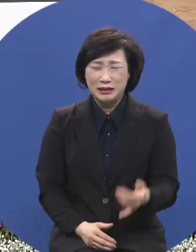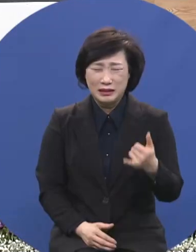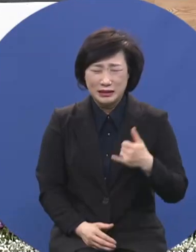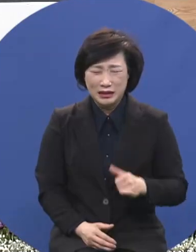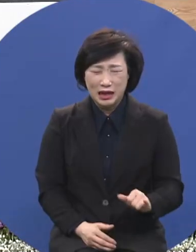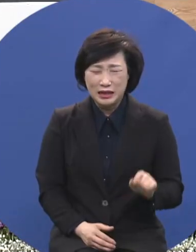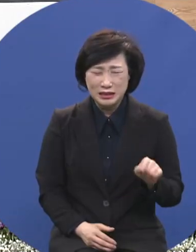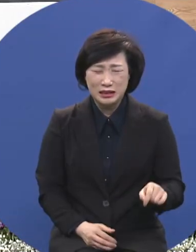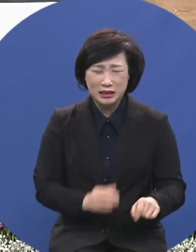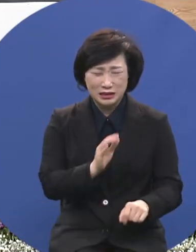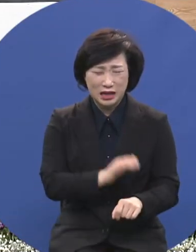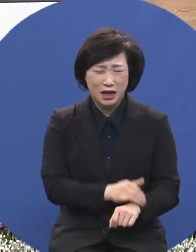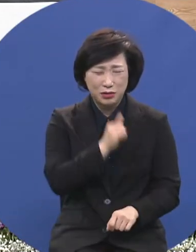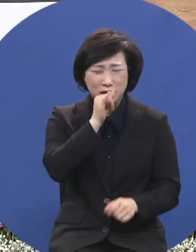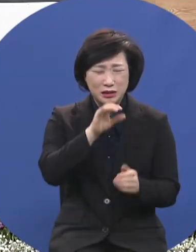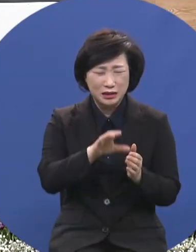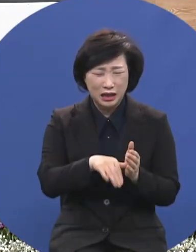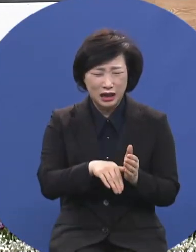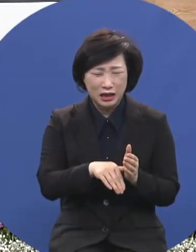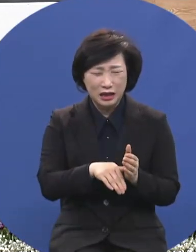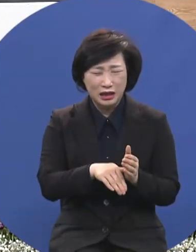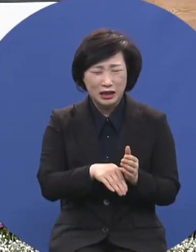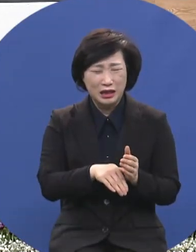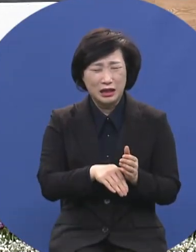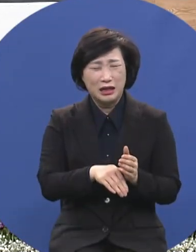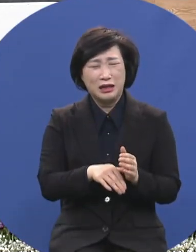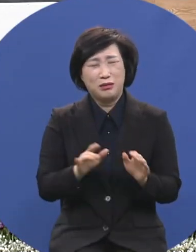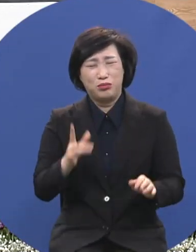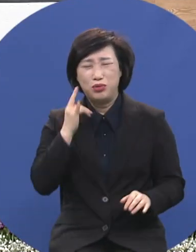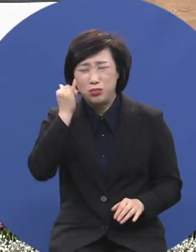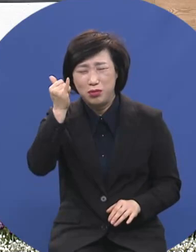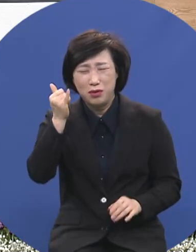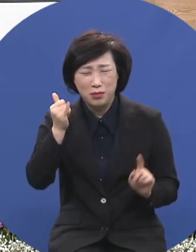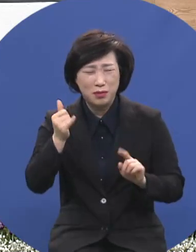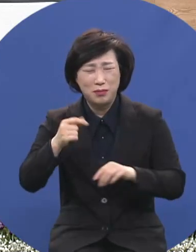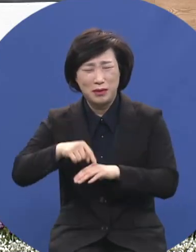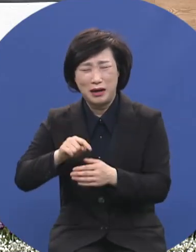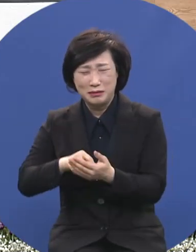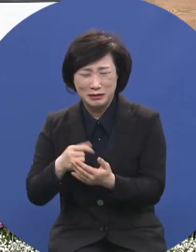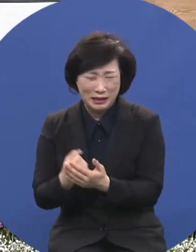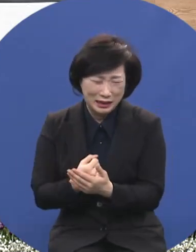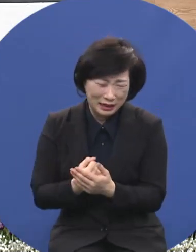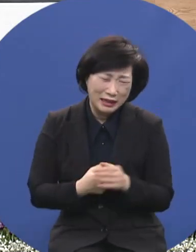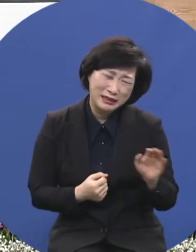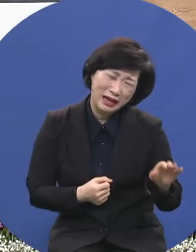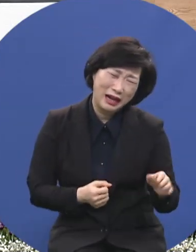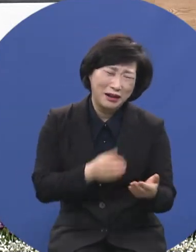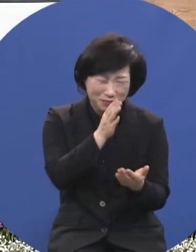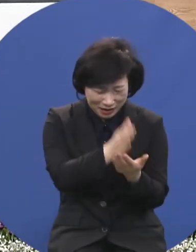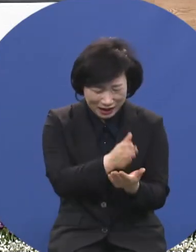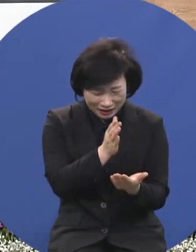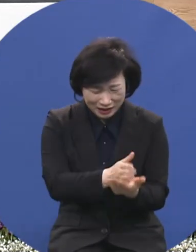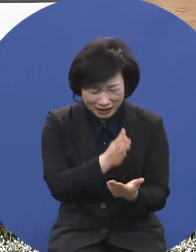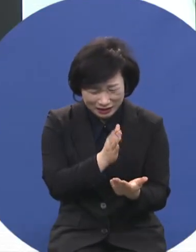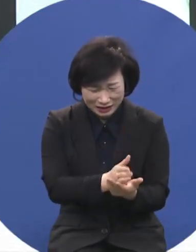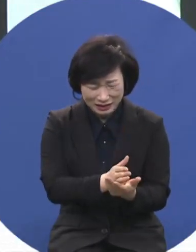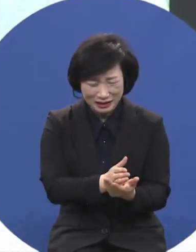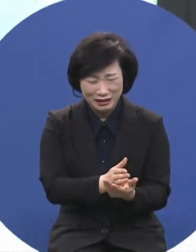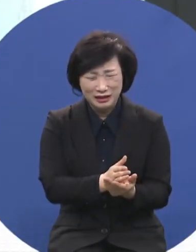자식이 잘못되어 갈 때 부모가 애타게 제발 그러지